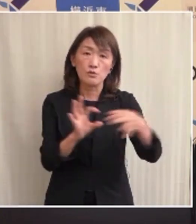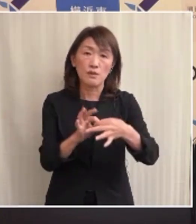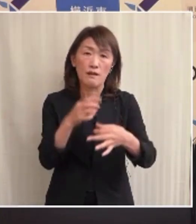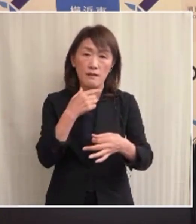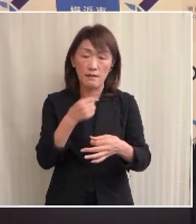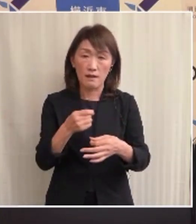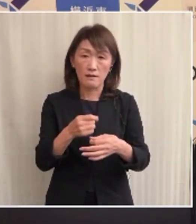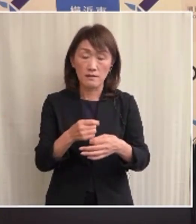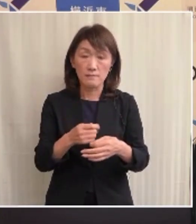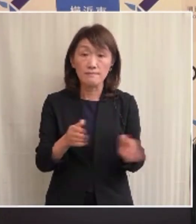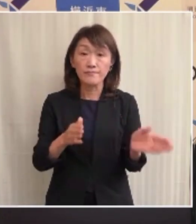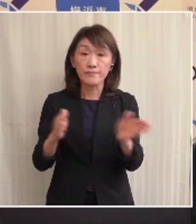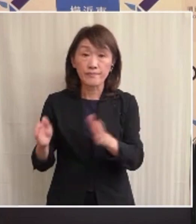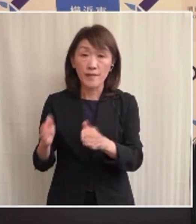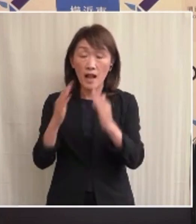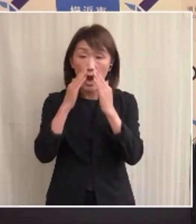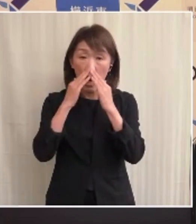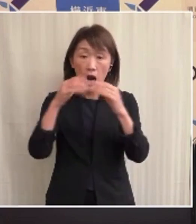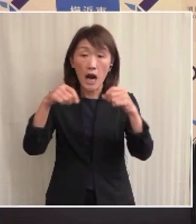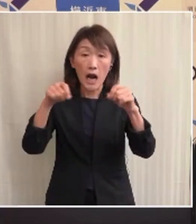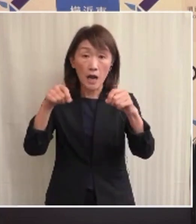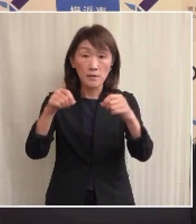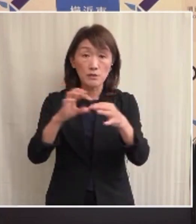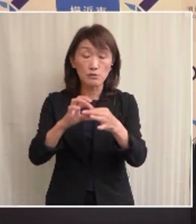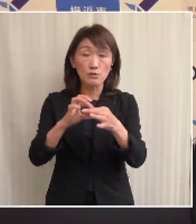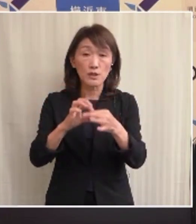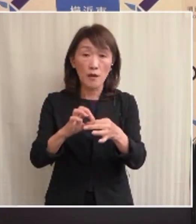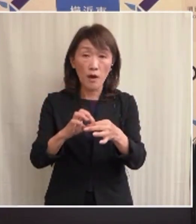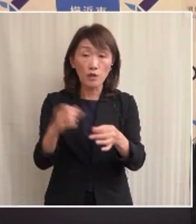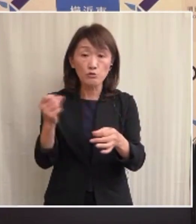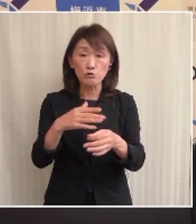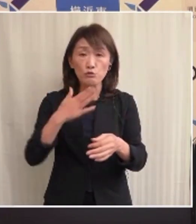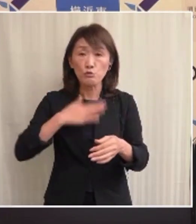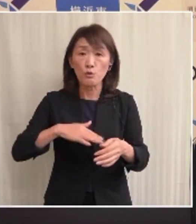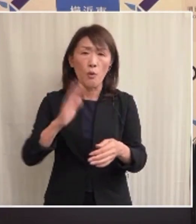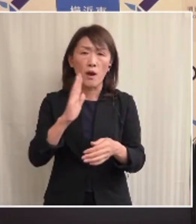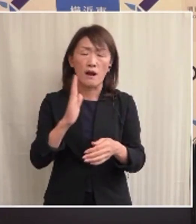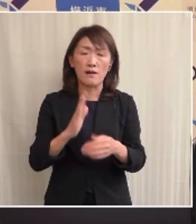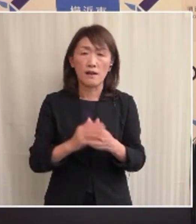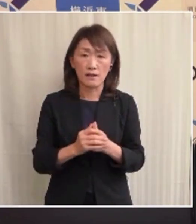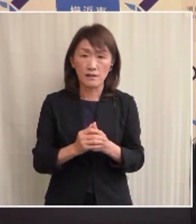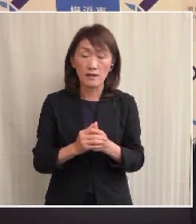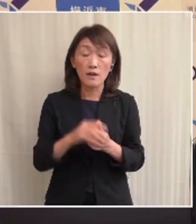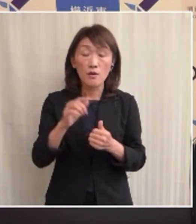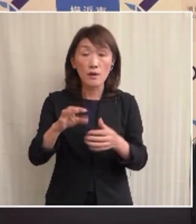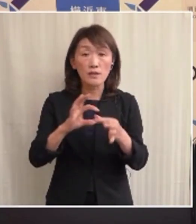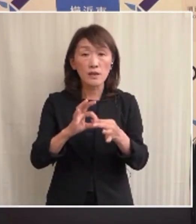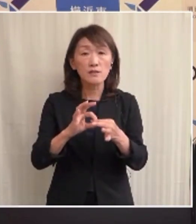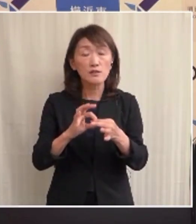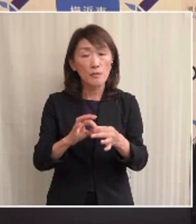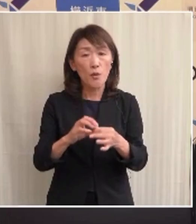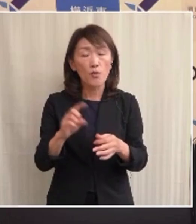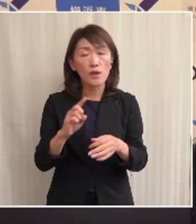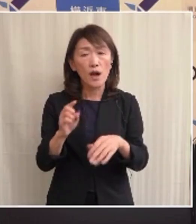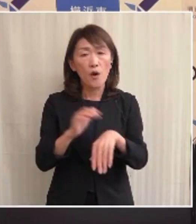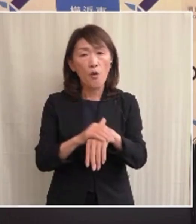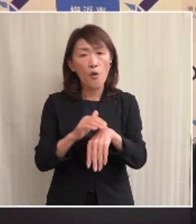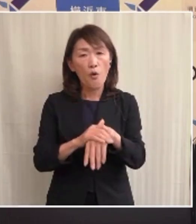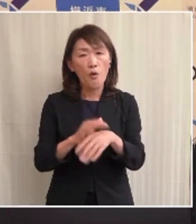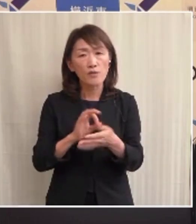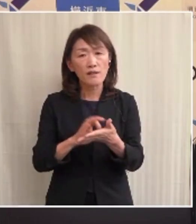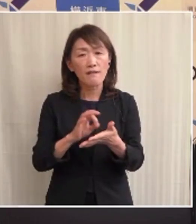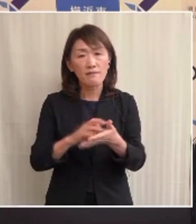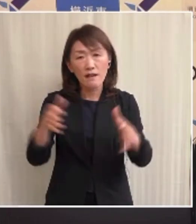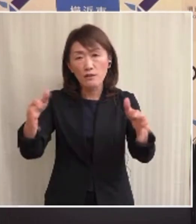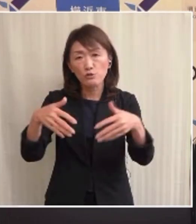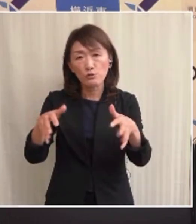。紙に関してはちょっとリアルタイム性が落ちるんですけれども、こちらに関しても何らかの方法で、